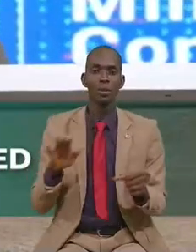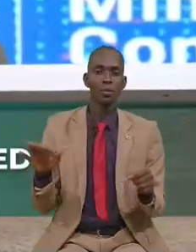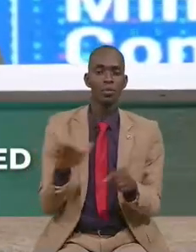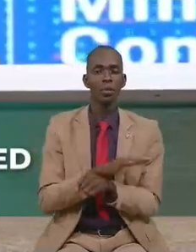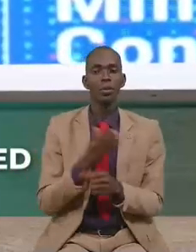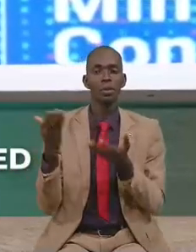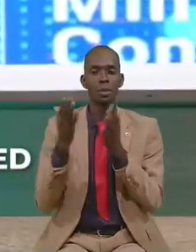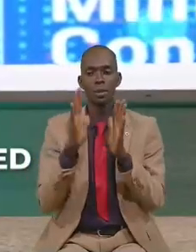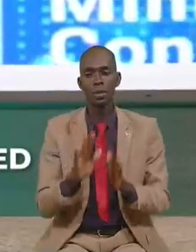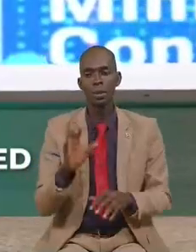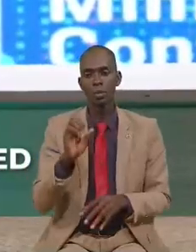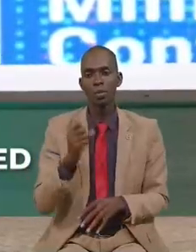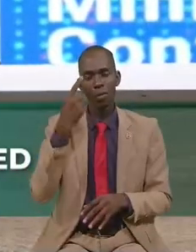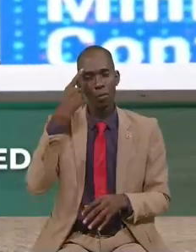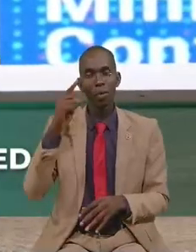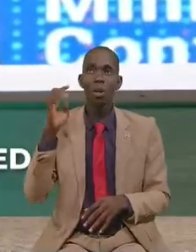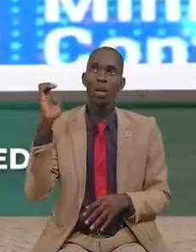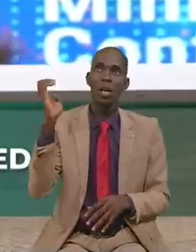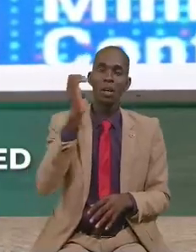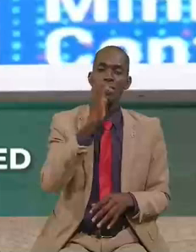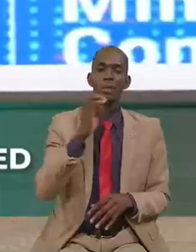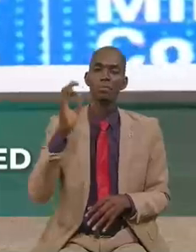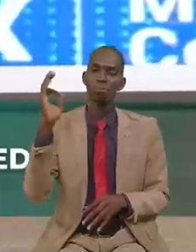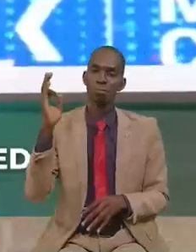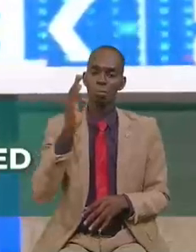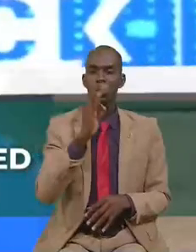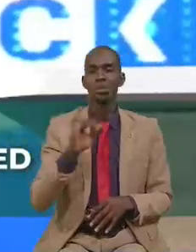l'esprit pour l'évangélisation.